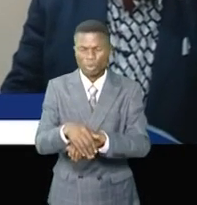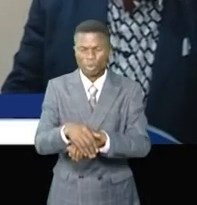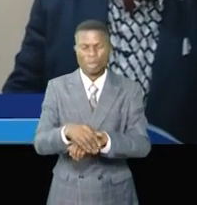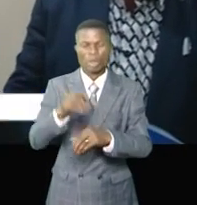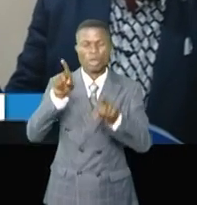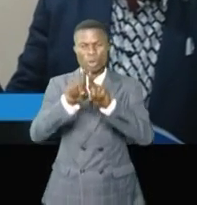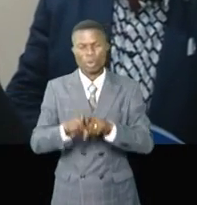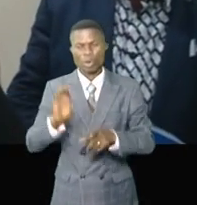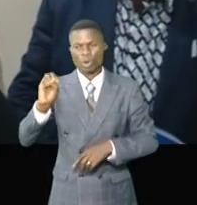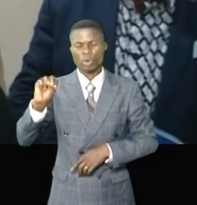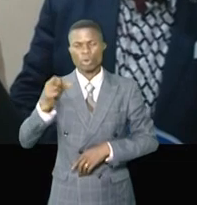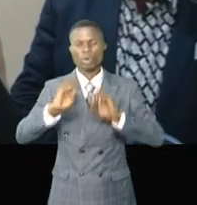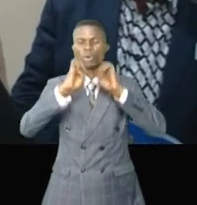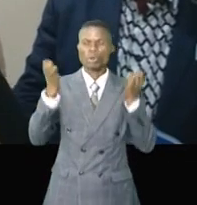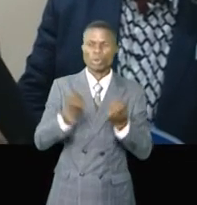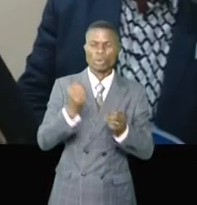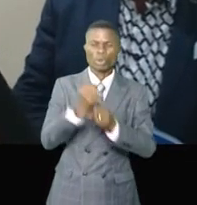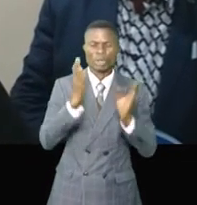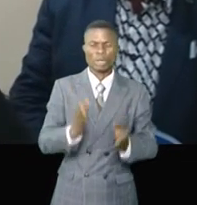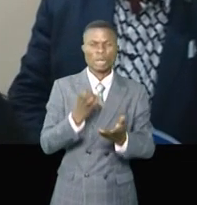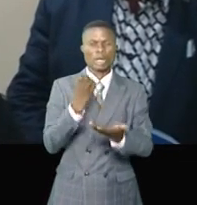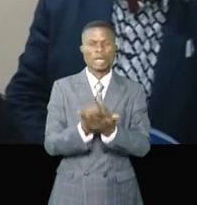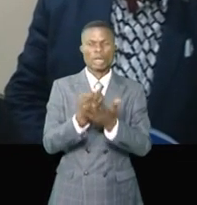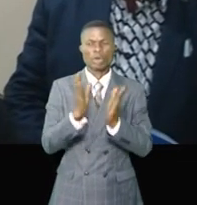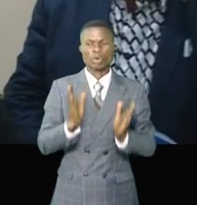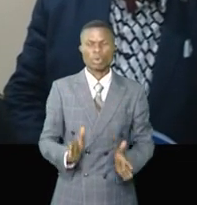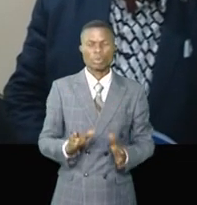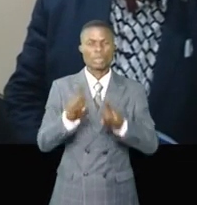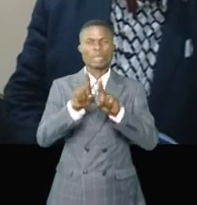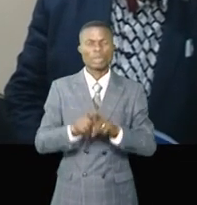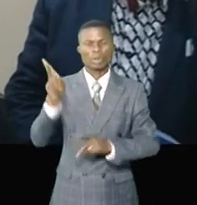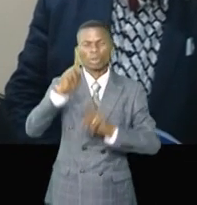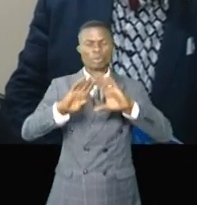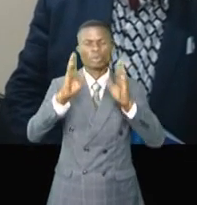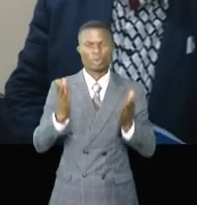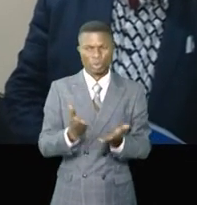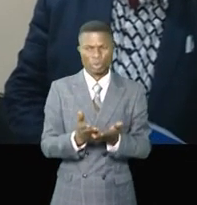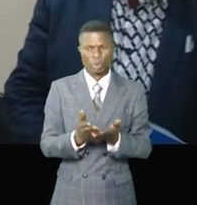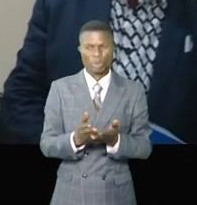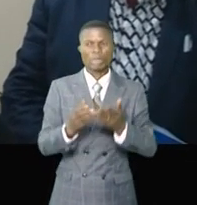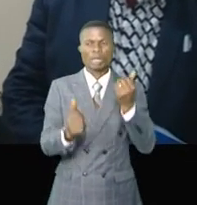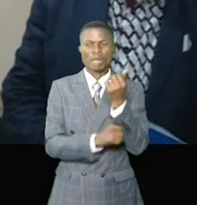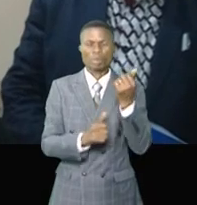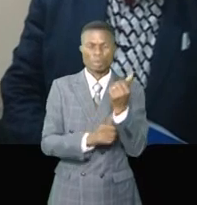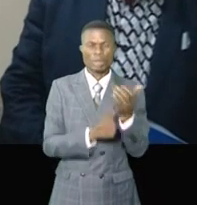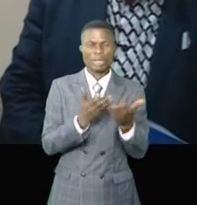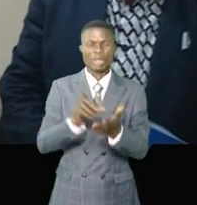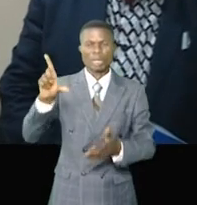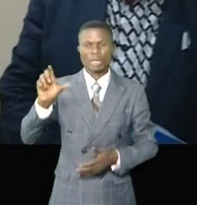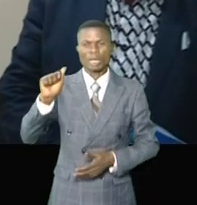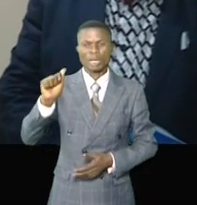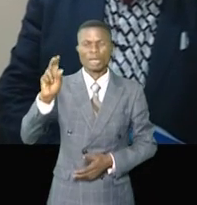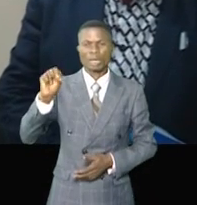ONG, les entreprises, les opérateurs économiques, ainsi que la population, la personne lambda qui